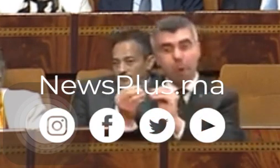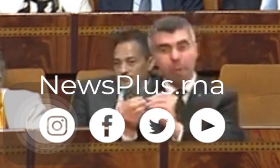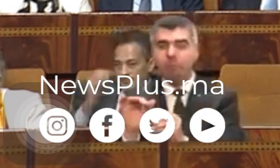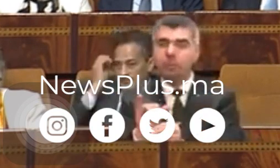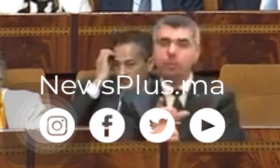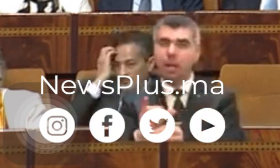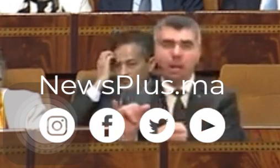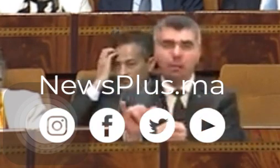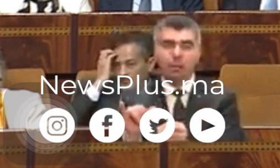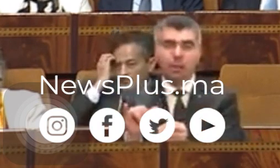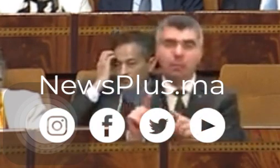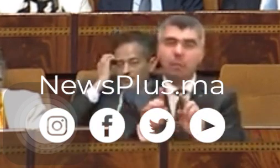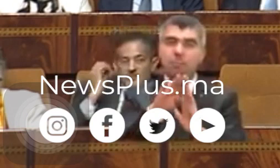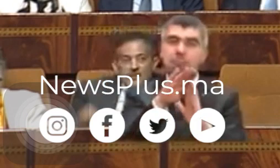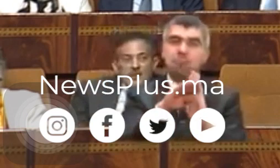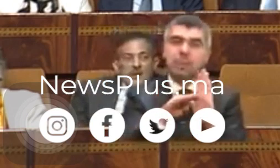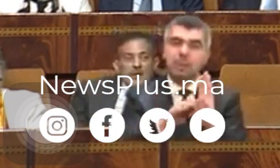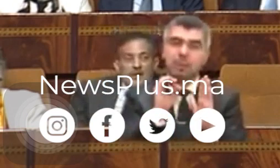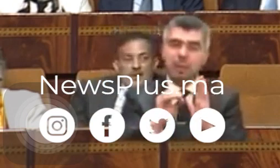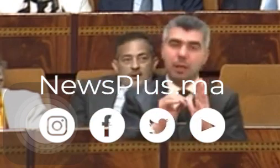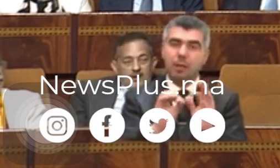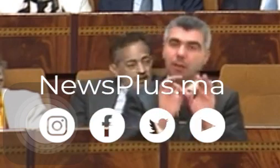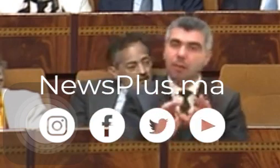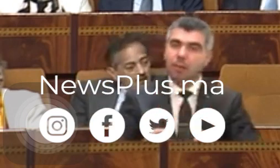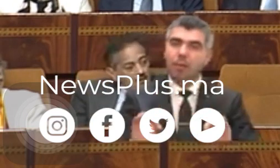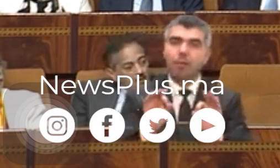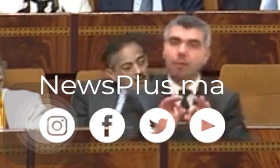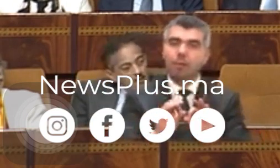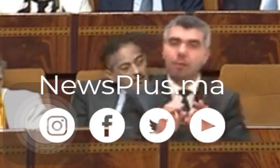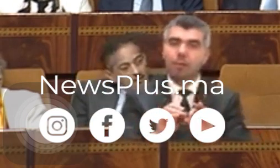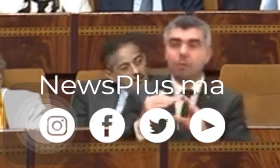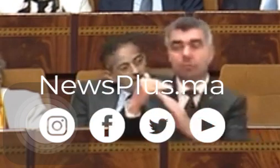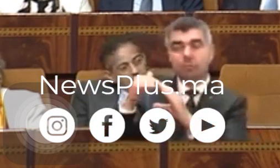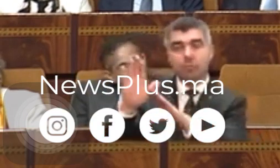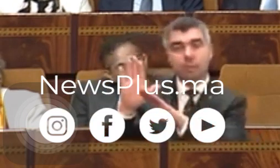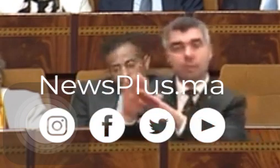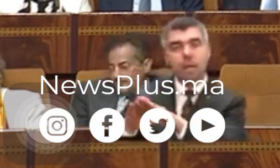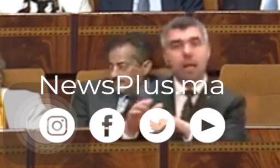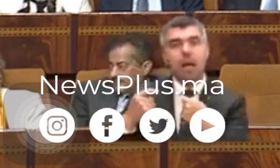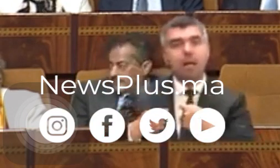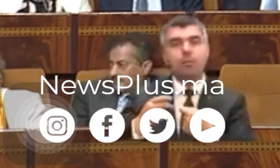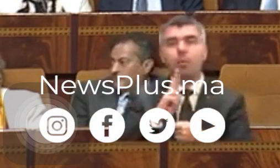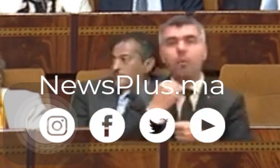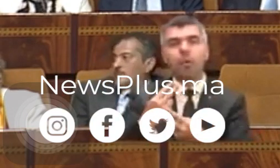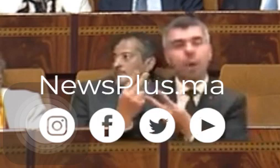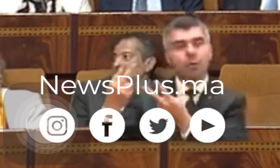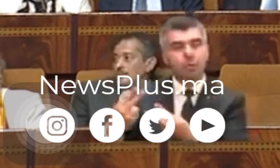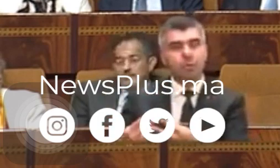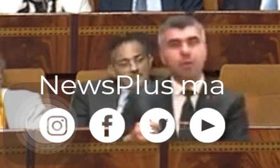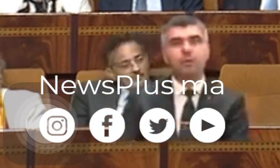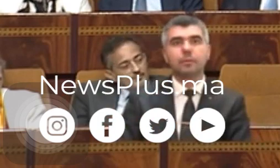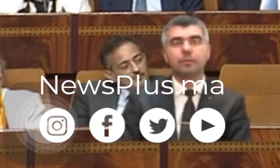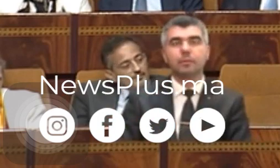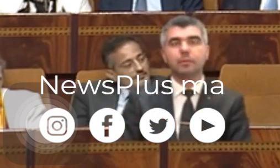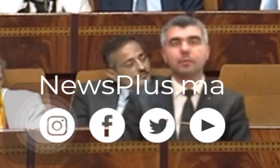غادي يكون عندنا مشكل مع المكتب ديالنا الذي لم يستطيع والمدارس باش يمكن يعيط على رئيس الحكومة باش يجي. هذا هو الموضوع،